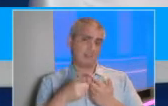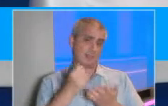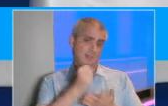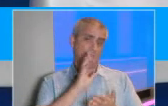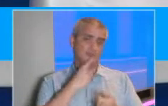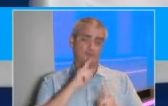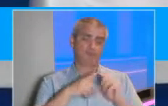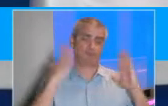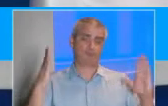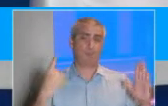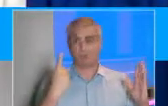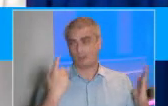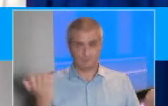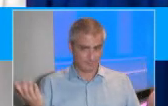תקציב